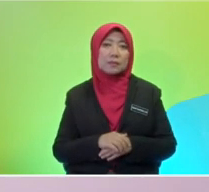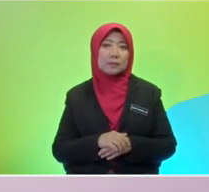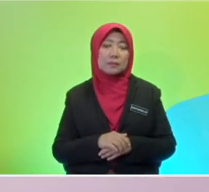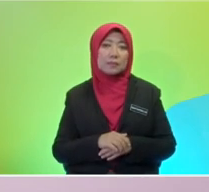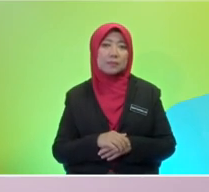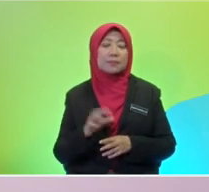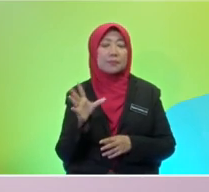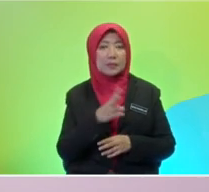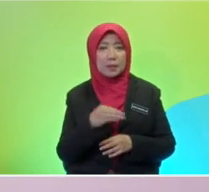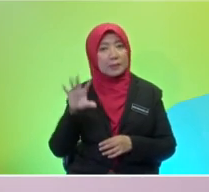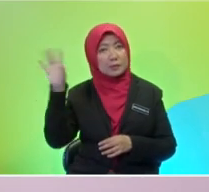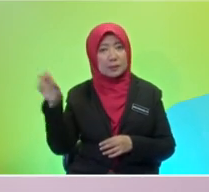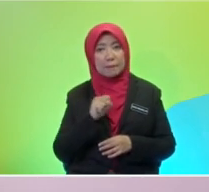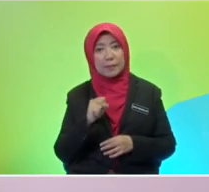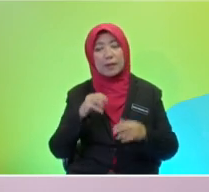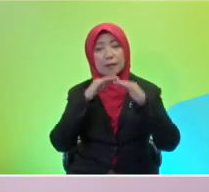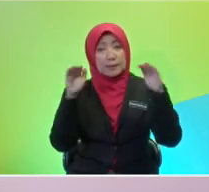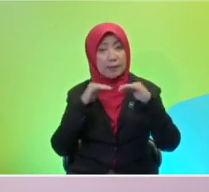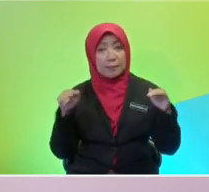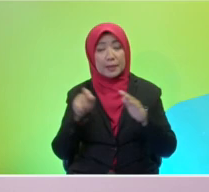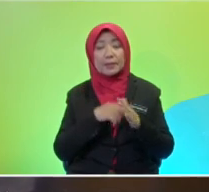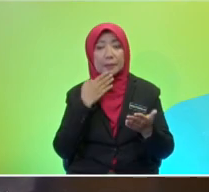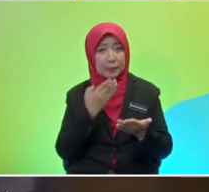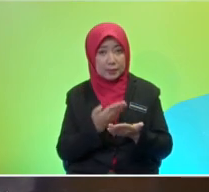yang waktu itu mencapai tahap yang paling terbaik